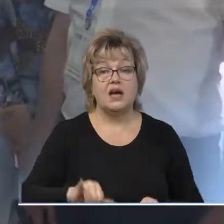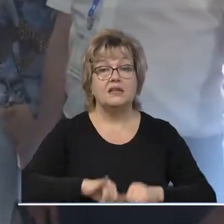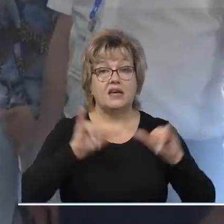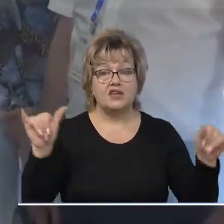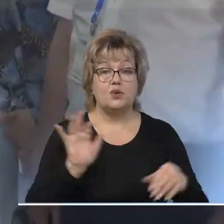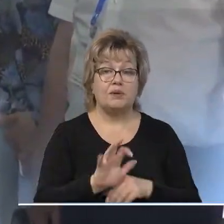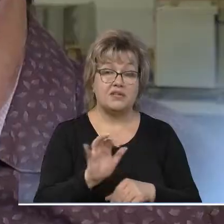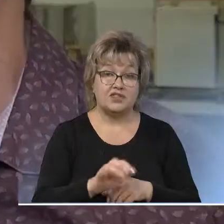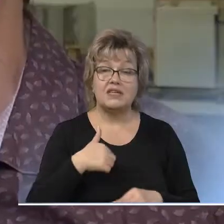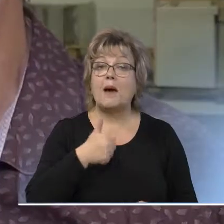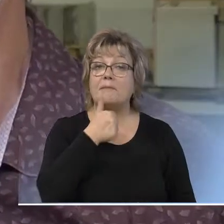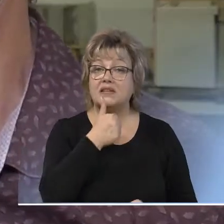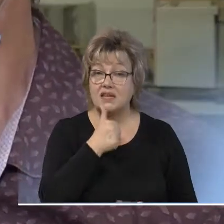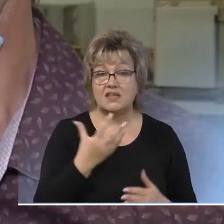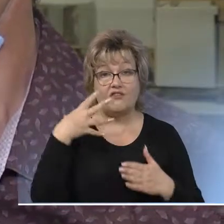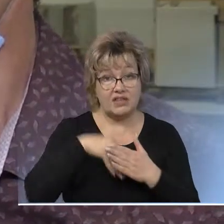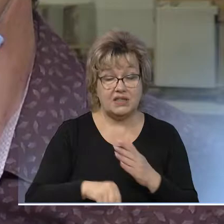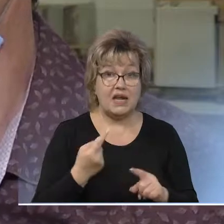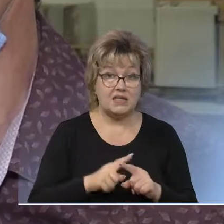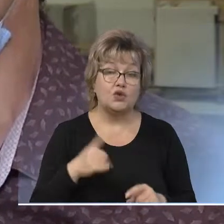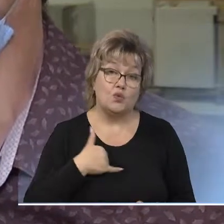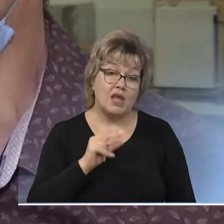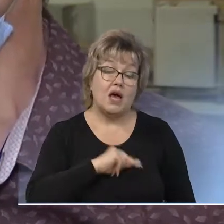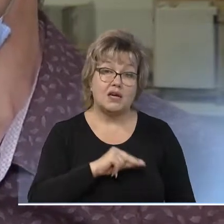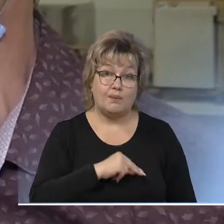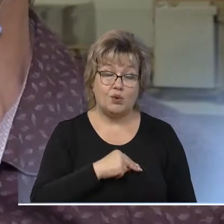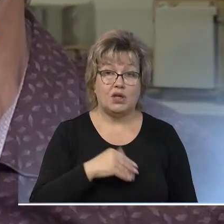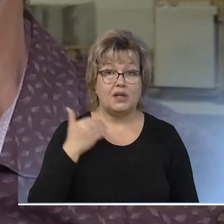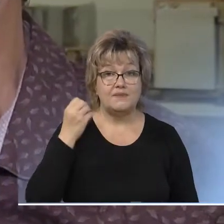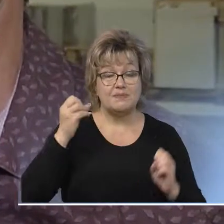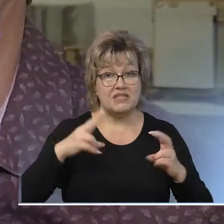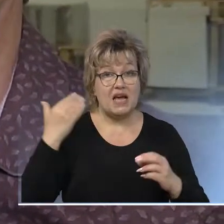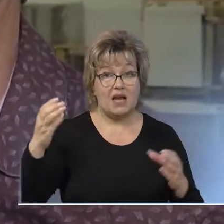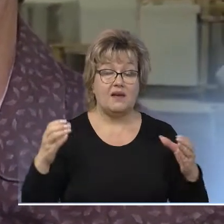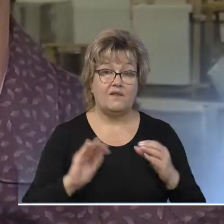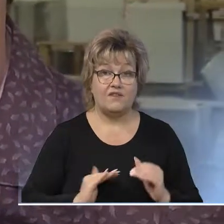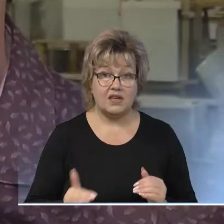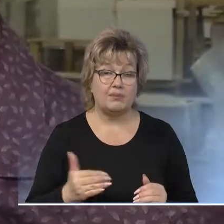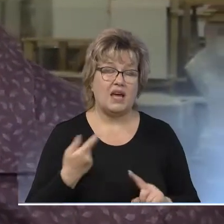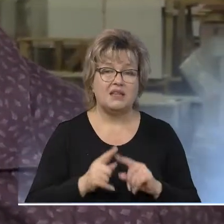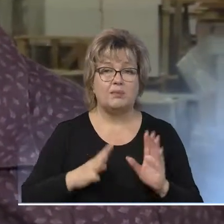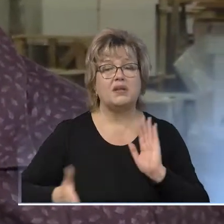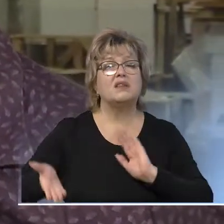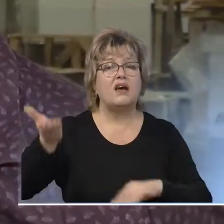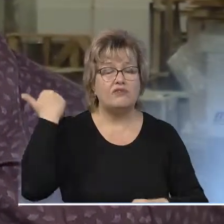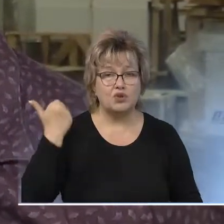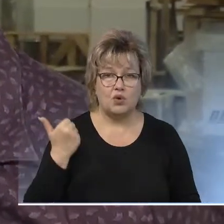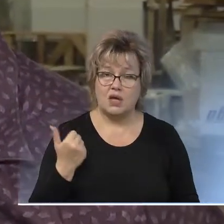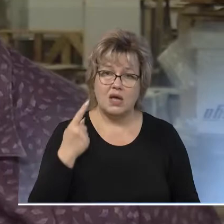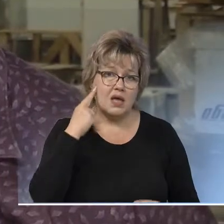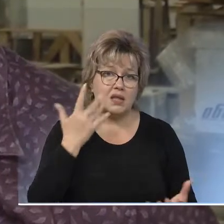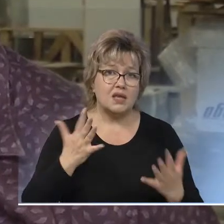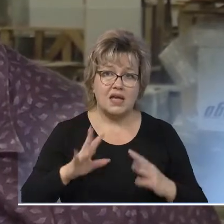наращивать производительность. Я пытался уже внедрять это. У меня работала консалтинговая компания. Правда, это было очень давно, и это было